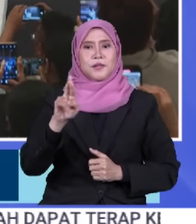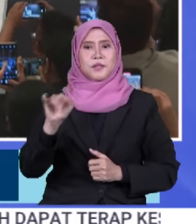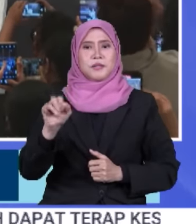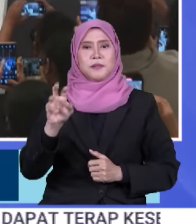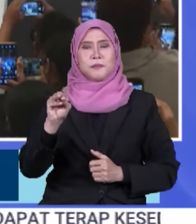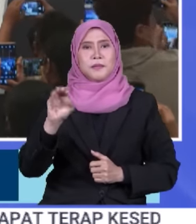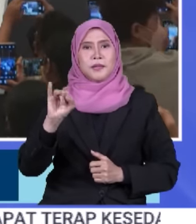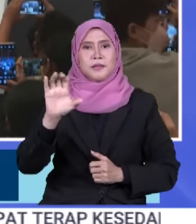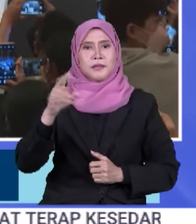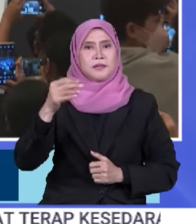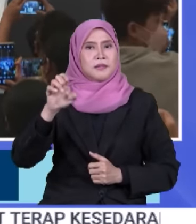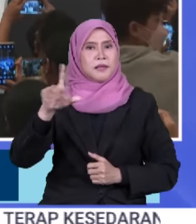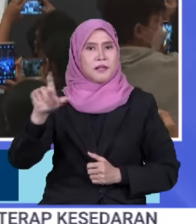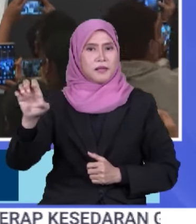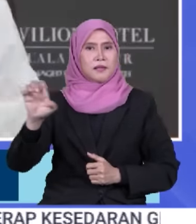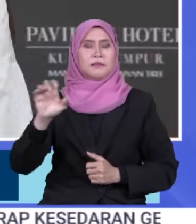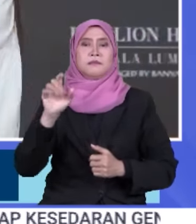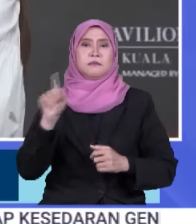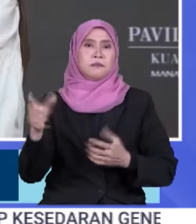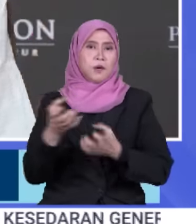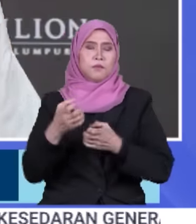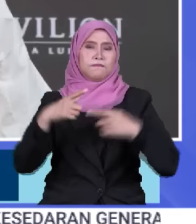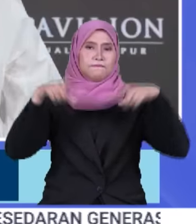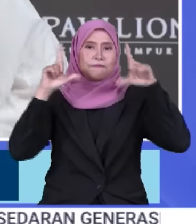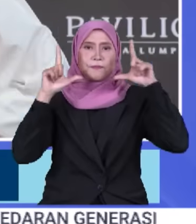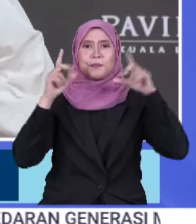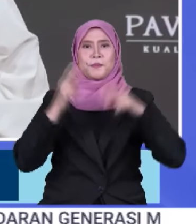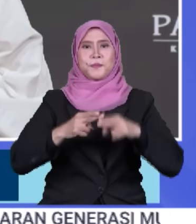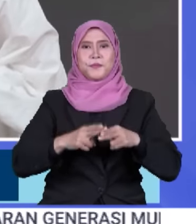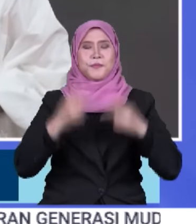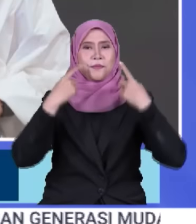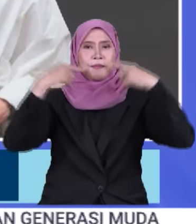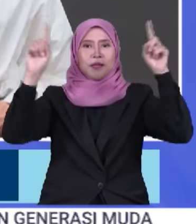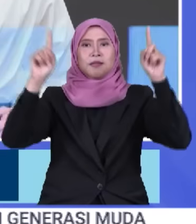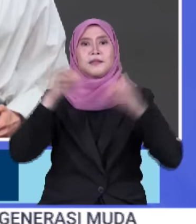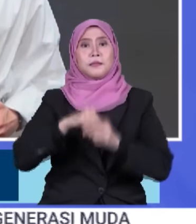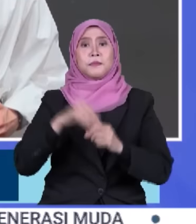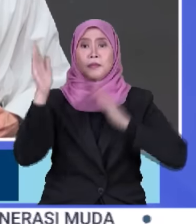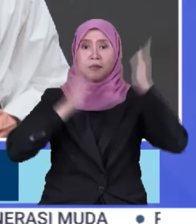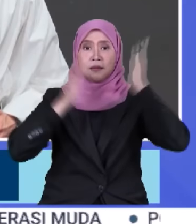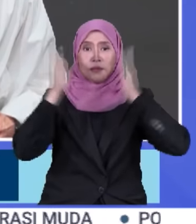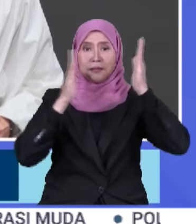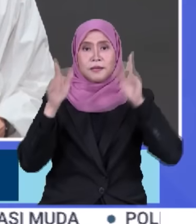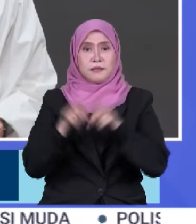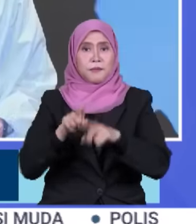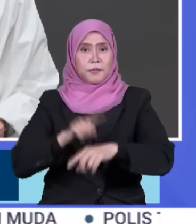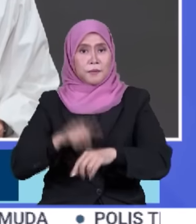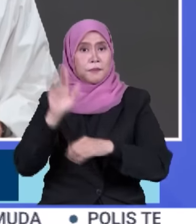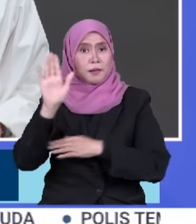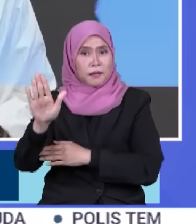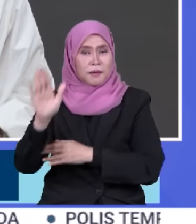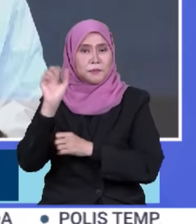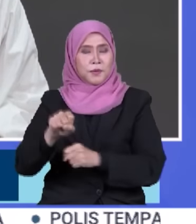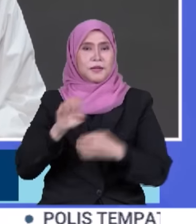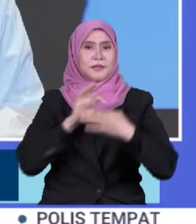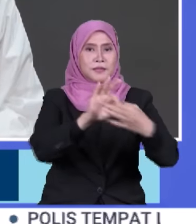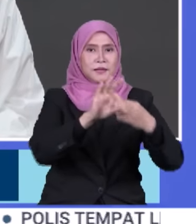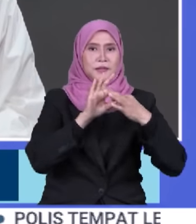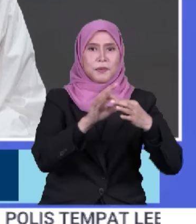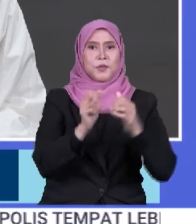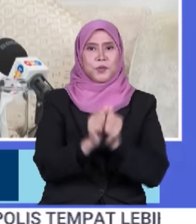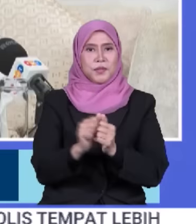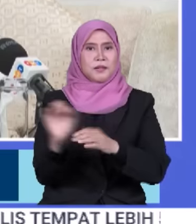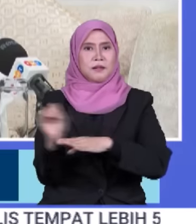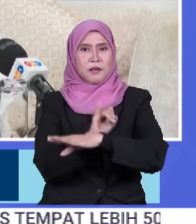Yeoh mahu mencipta lebih banyak peluang dalam industri perfilman di Malaysia. Pada masa sama, berikrar untuk bekerja rapat dengan